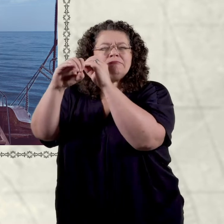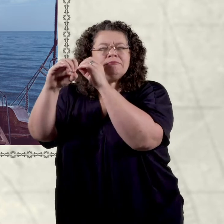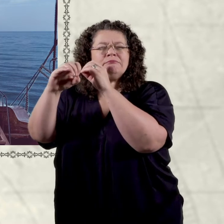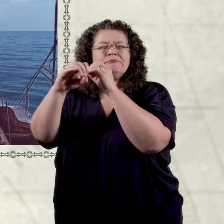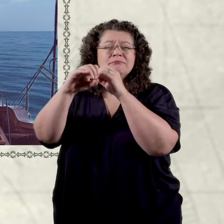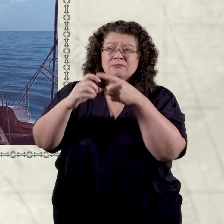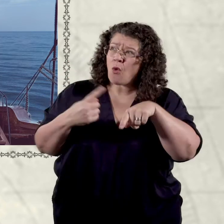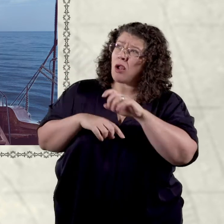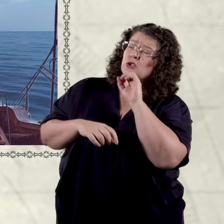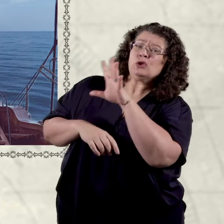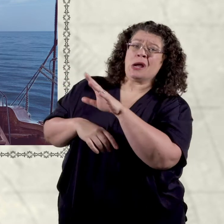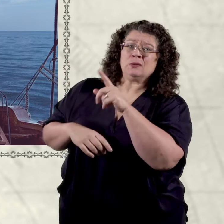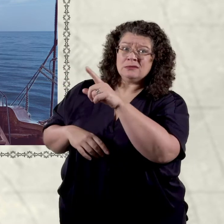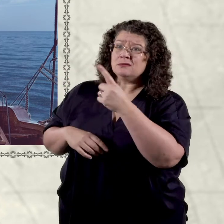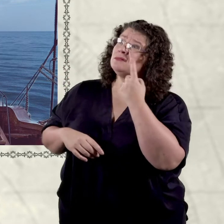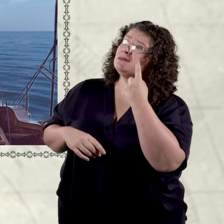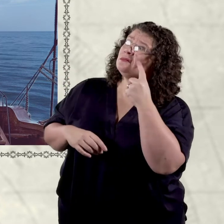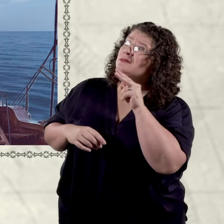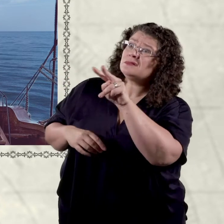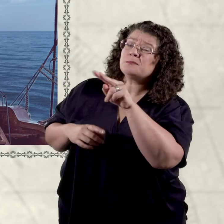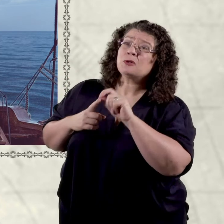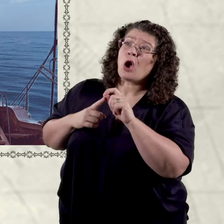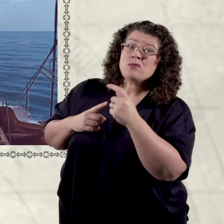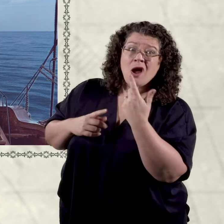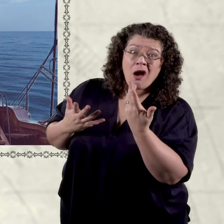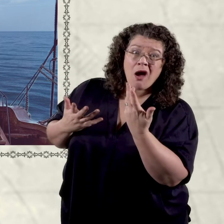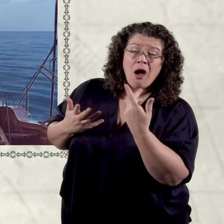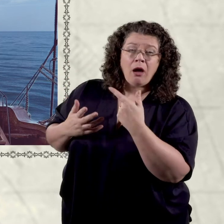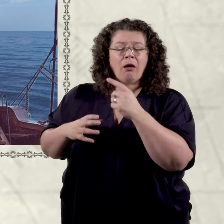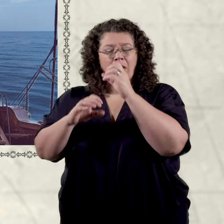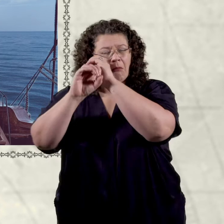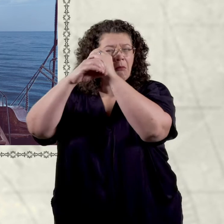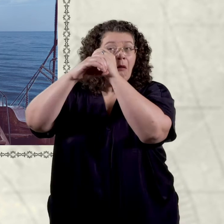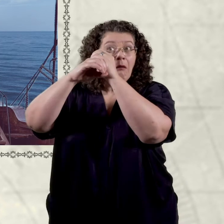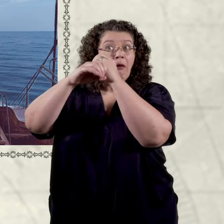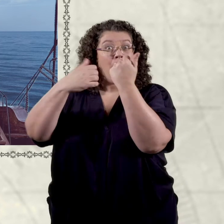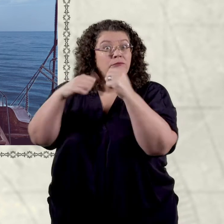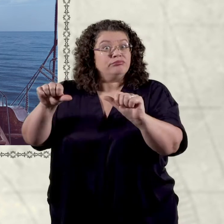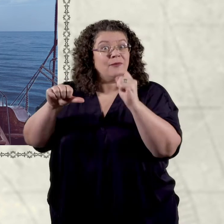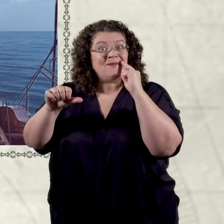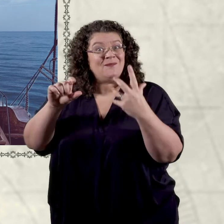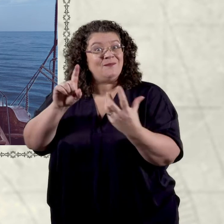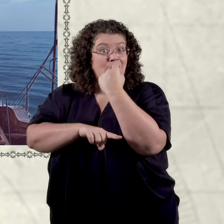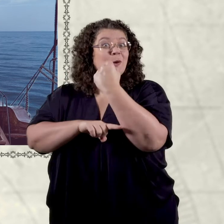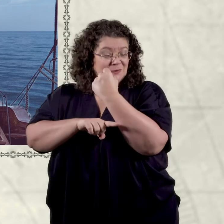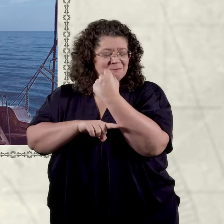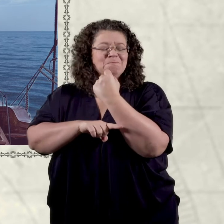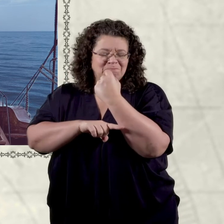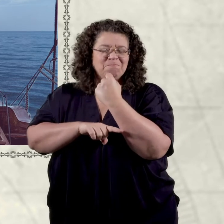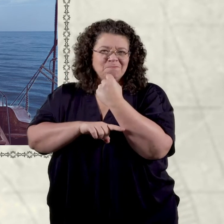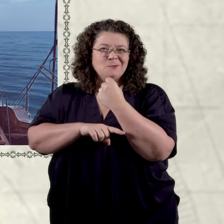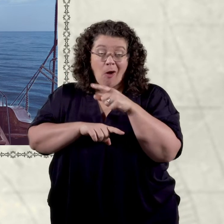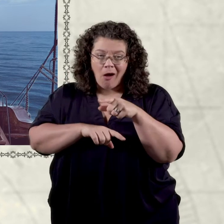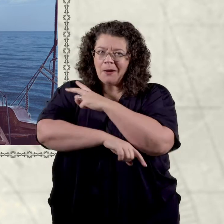teithwyr, yn gweiddi i fyny ac yn gofyn, "Lookout! Lookout! Ydych chi'n gallu gweld tir Patagonia?" Ac yn wir i